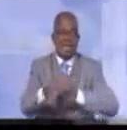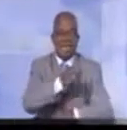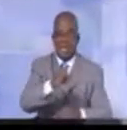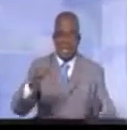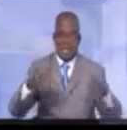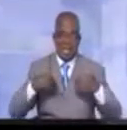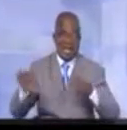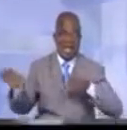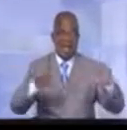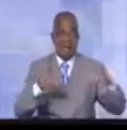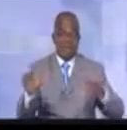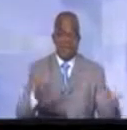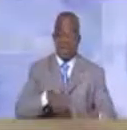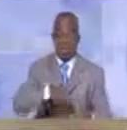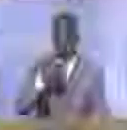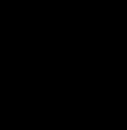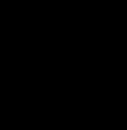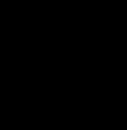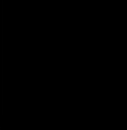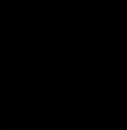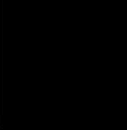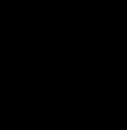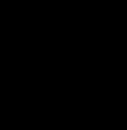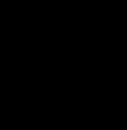l'enseignement technique et de la formation professionnelle